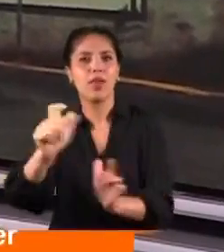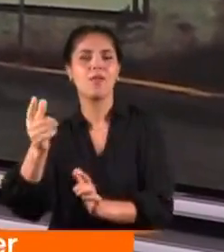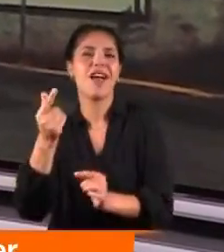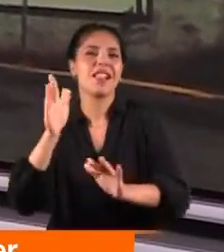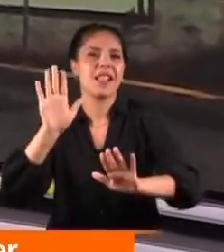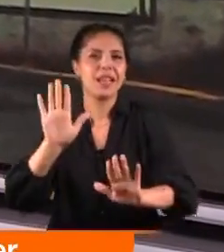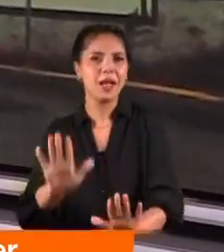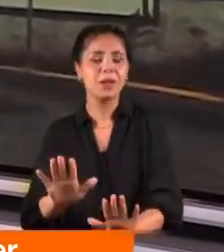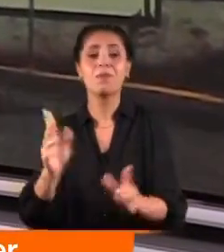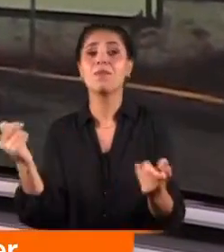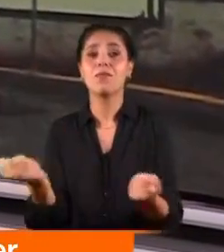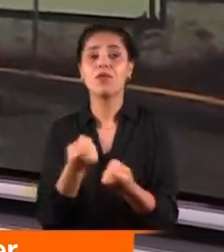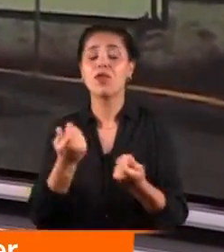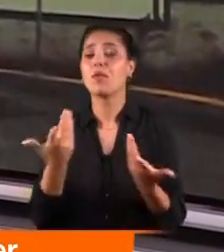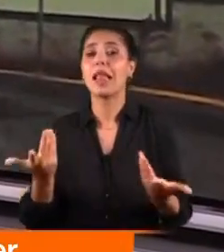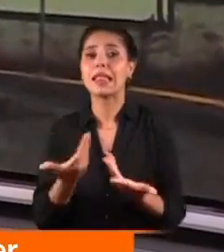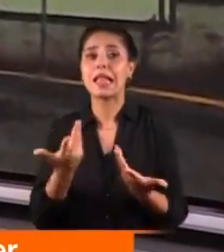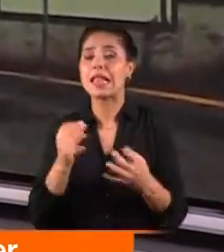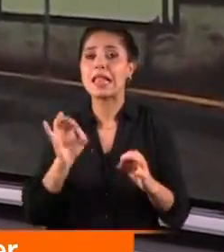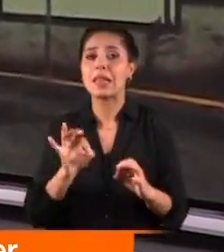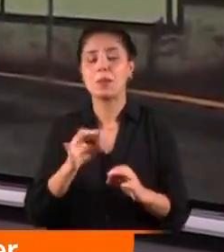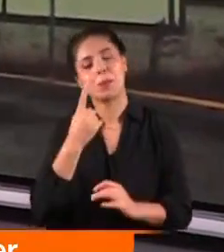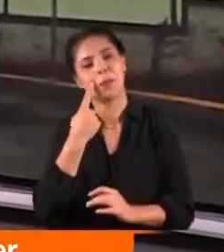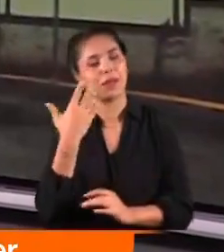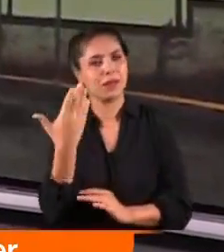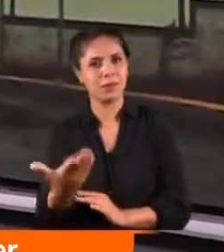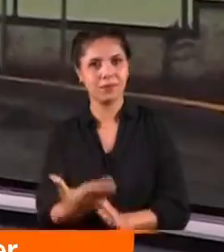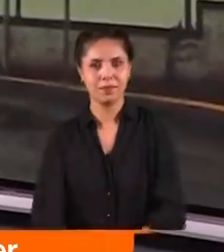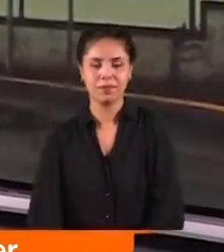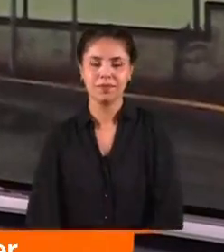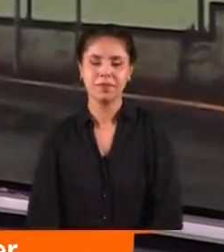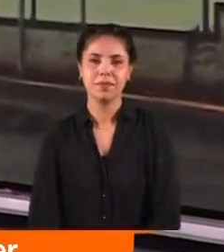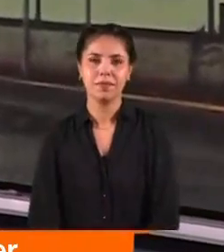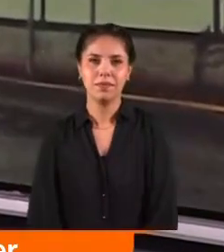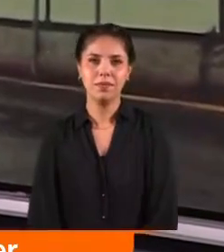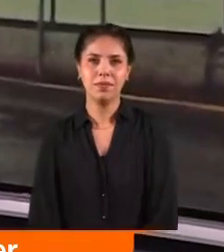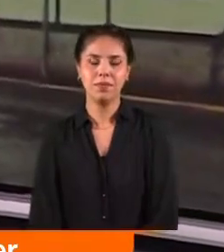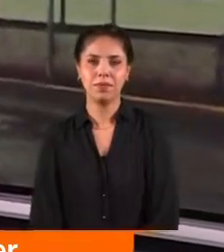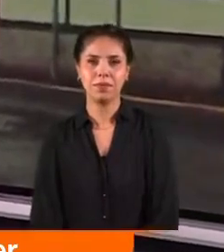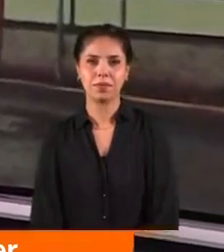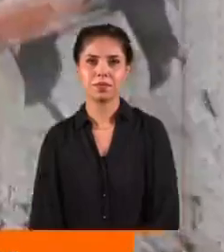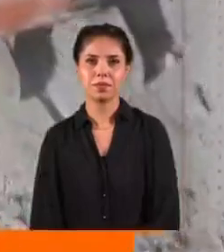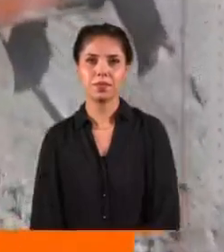az bir süre kaldı. Peki çalışmalar hangi noktada? İşte bu sorunun cevabı.